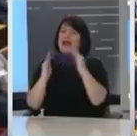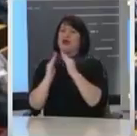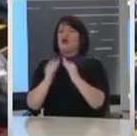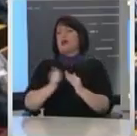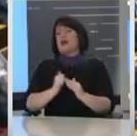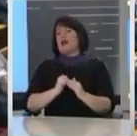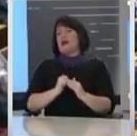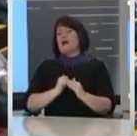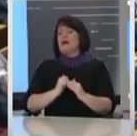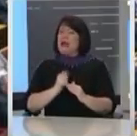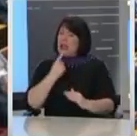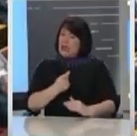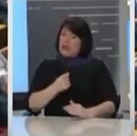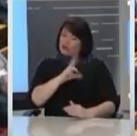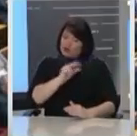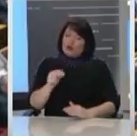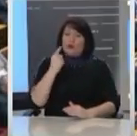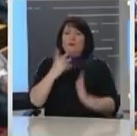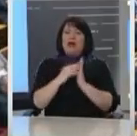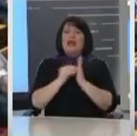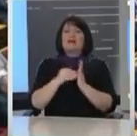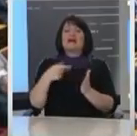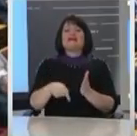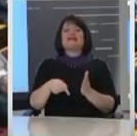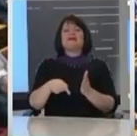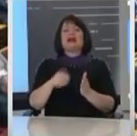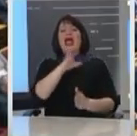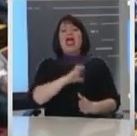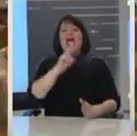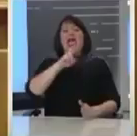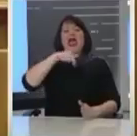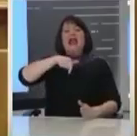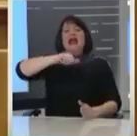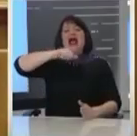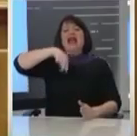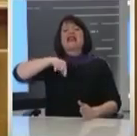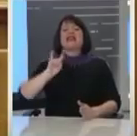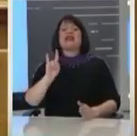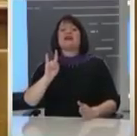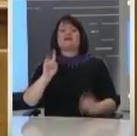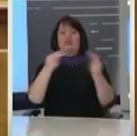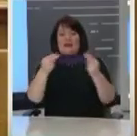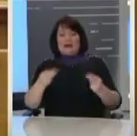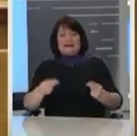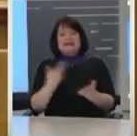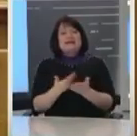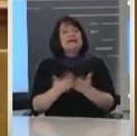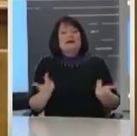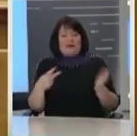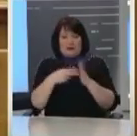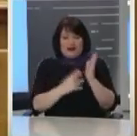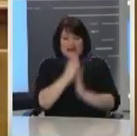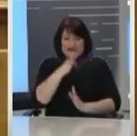σήμερα, κύριοι Υπουργοί, βγήκαν τα στοιχεία της Εργάνης. Το 2014